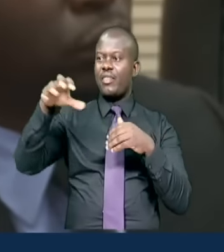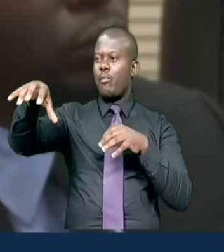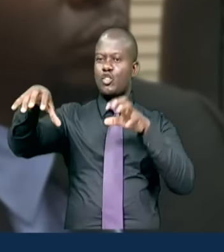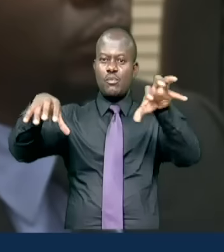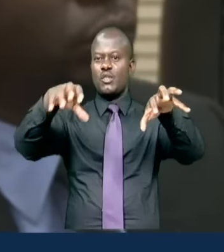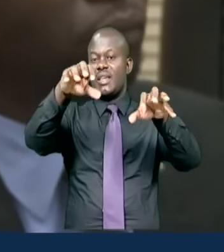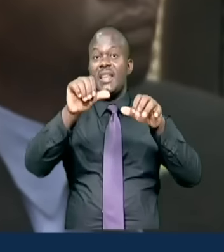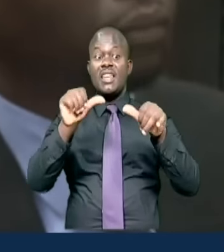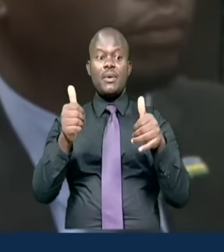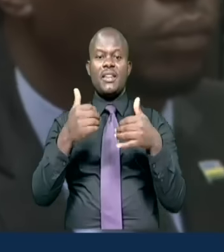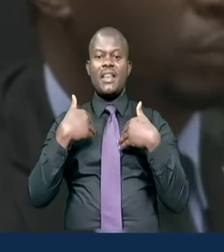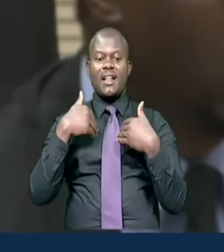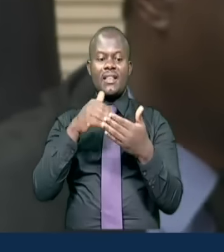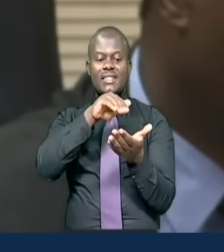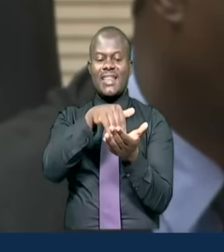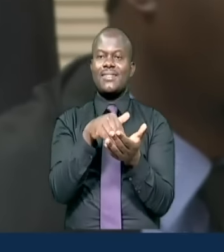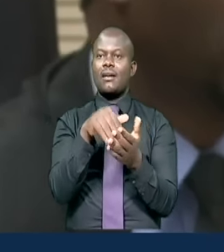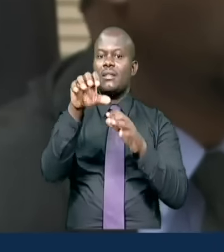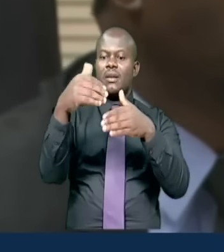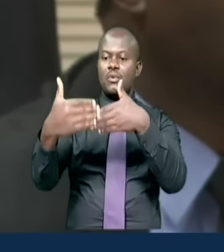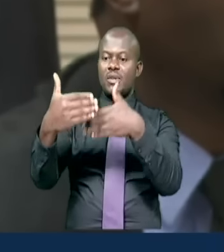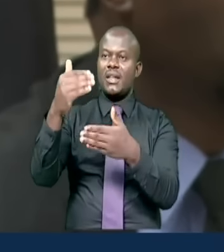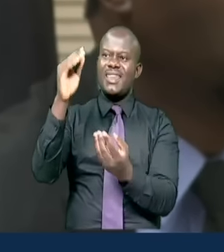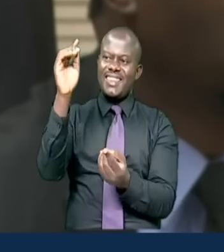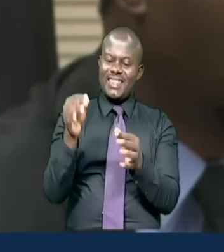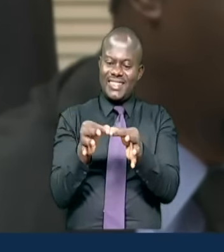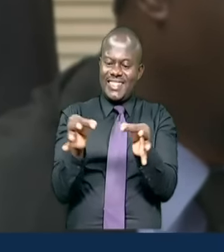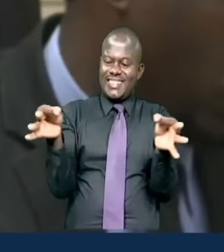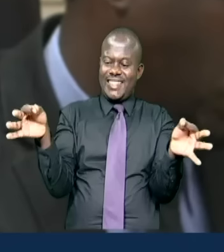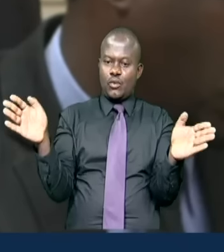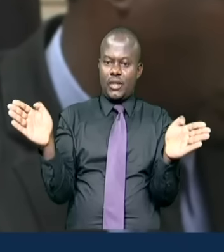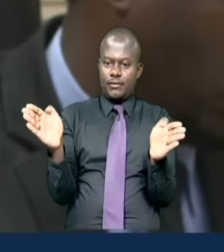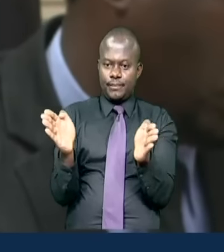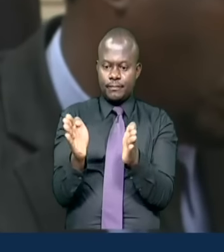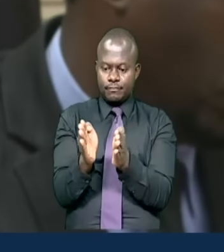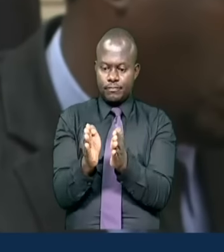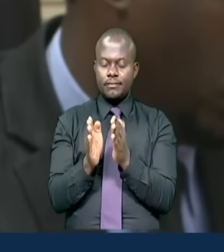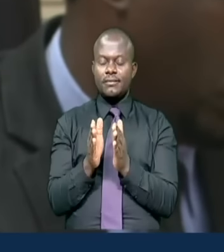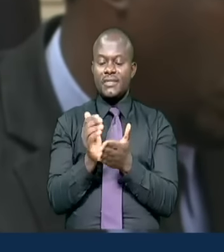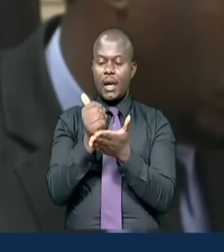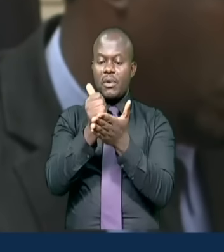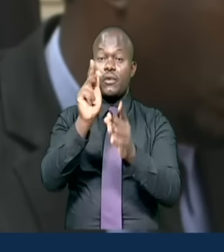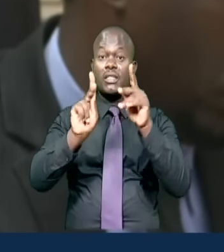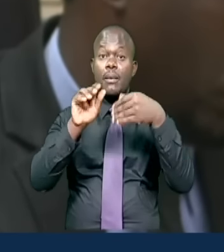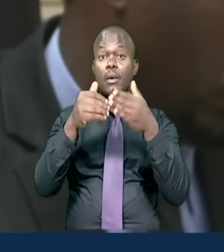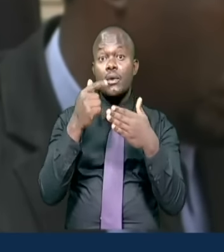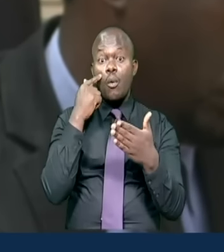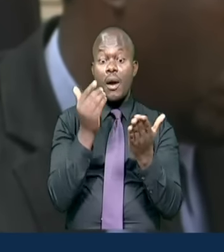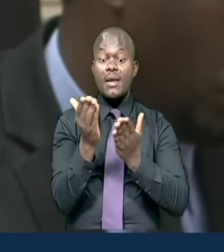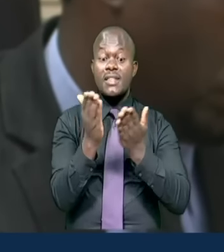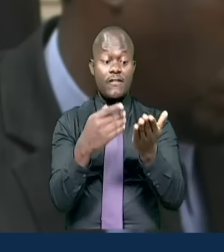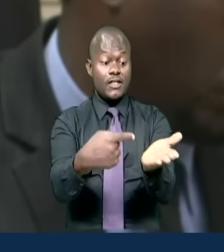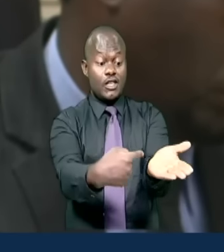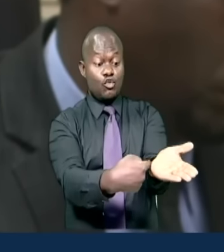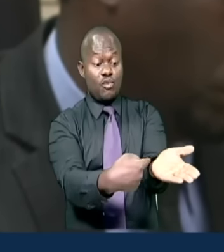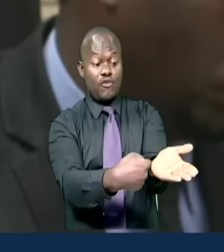bigo by'ubuvuzi byegerezwa abaturage iyi distance kazagenda igabanyuka. Bifasha abaturage kubona serivisi z'ubuvuzi